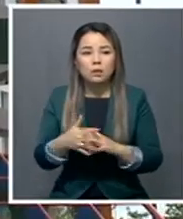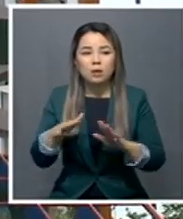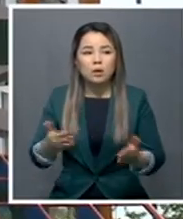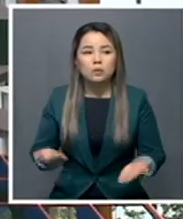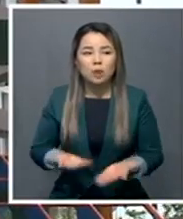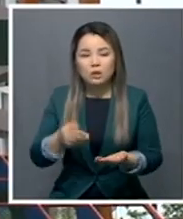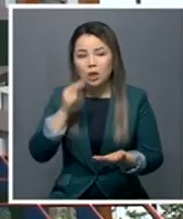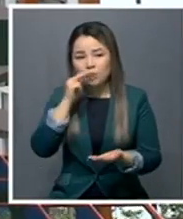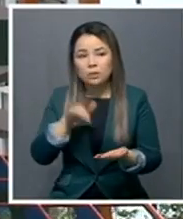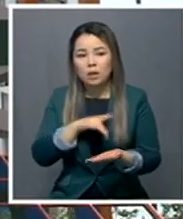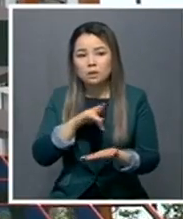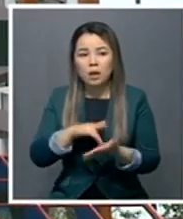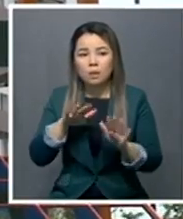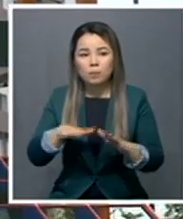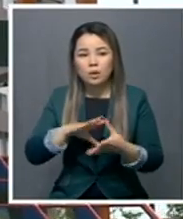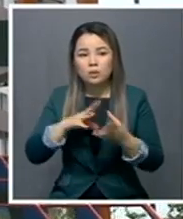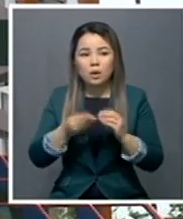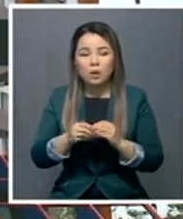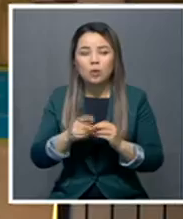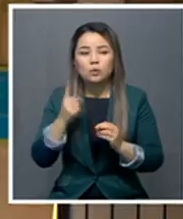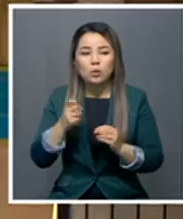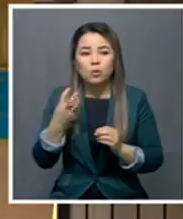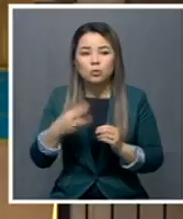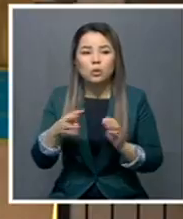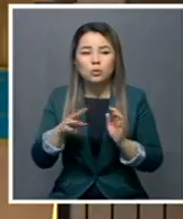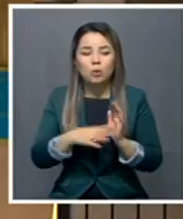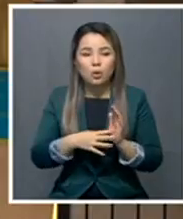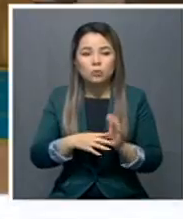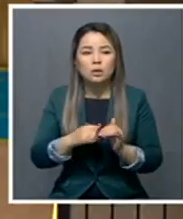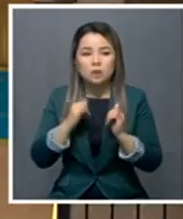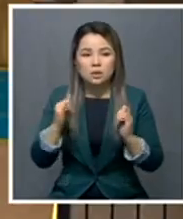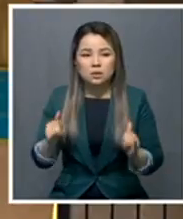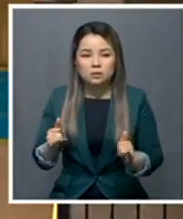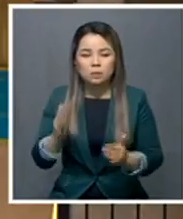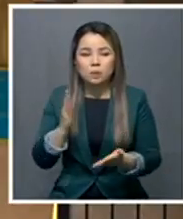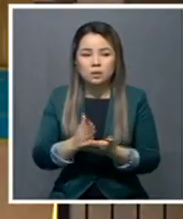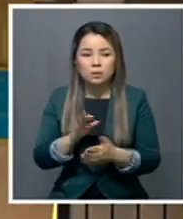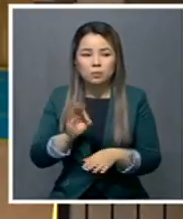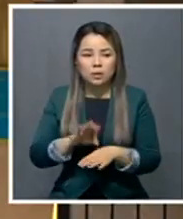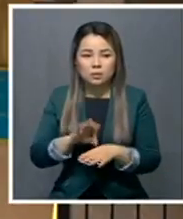қаласында індетке шалдыққандар саны 139-ға